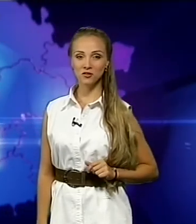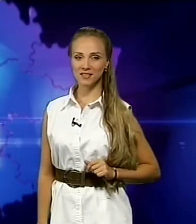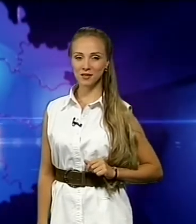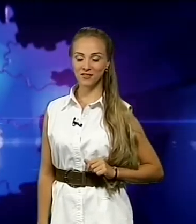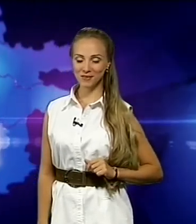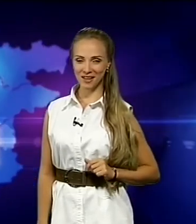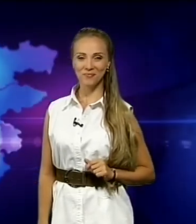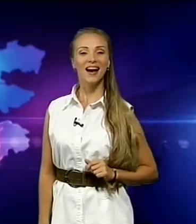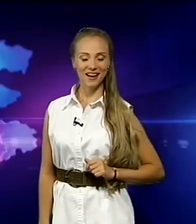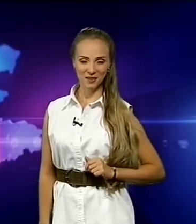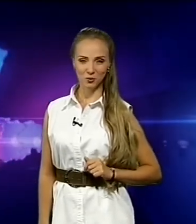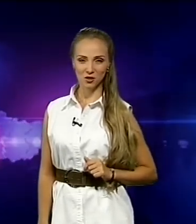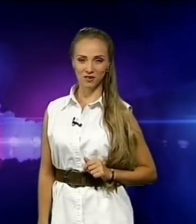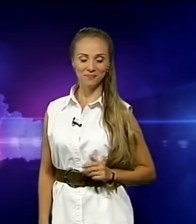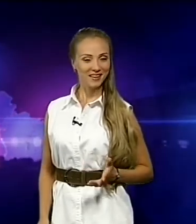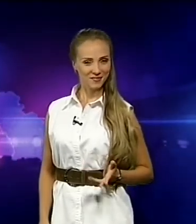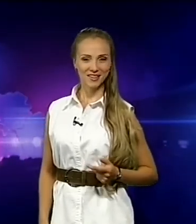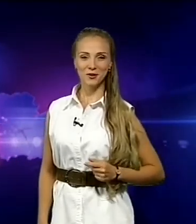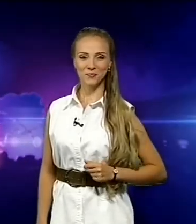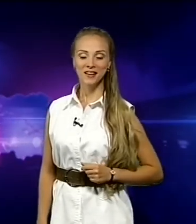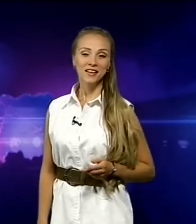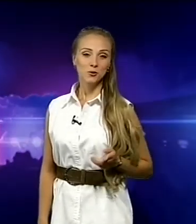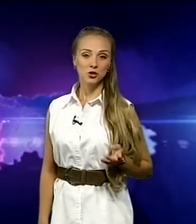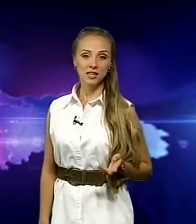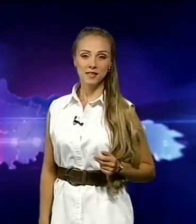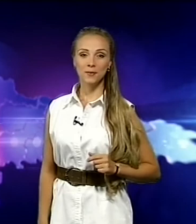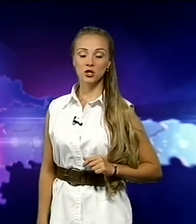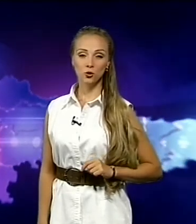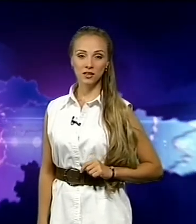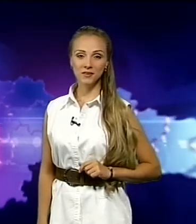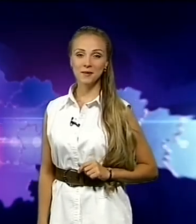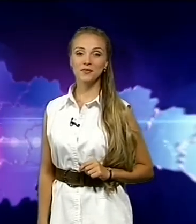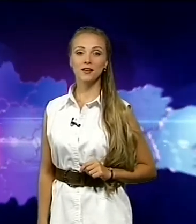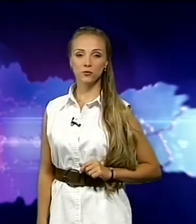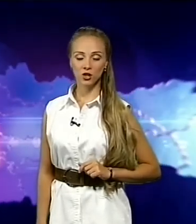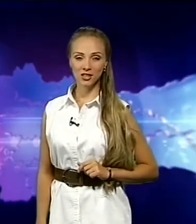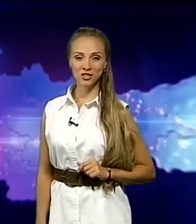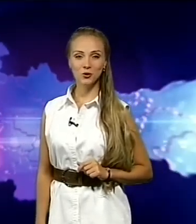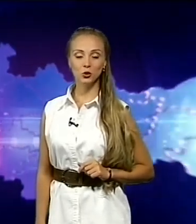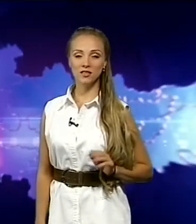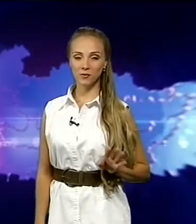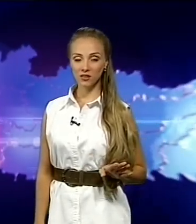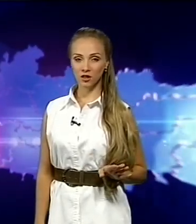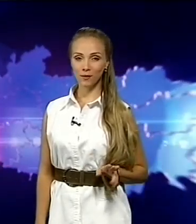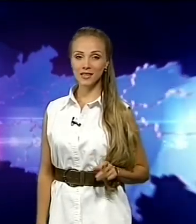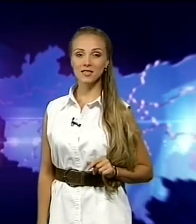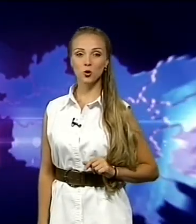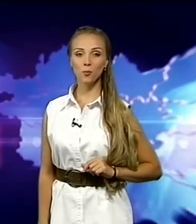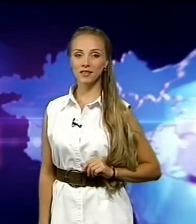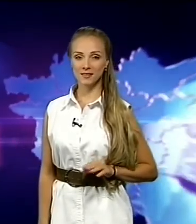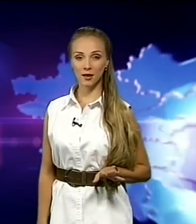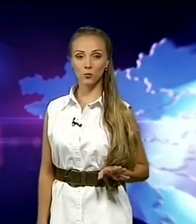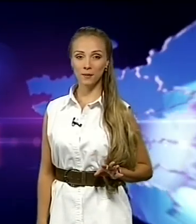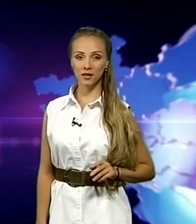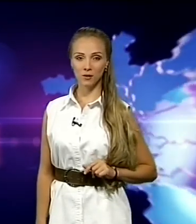розповім вже за мить вам я, Анна Усікова. Вітаю! Тож, 31 липня на Кіровоградщині очікується мінлива хмарність,